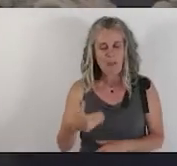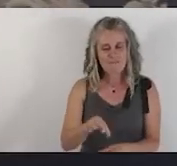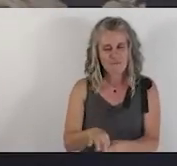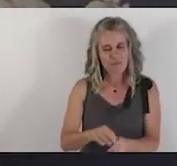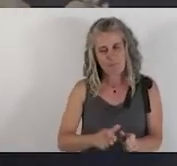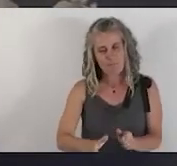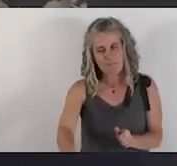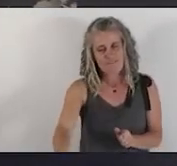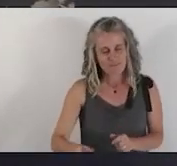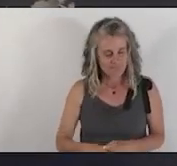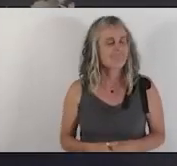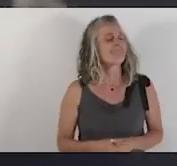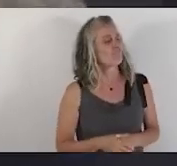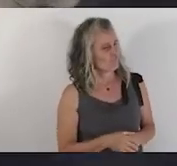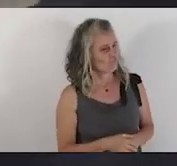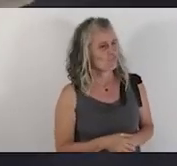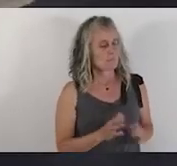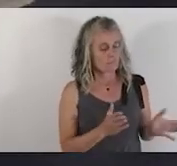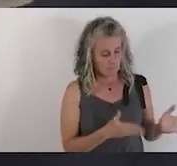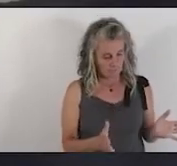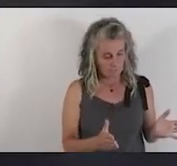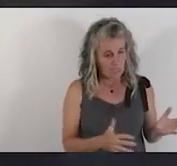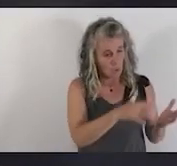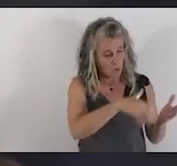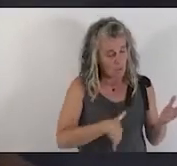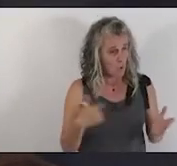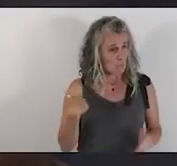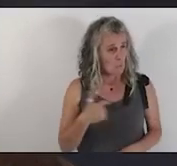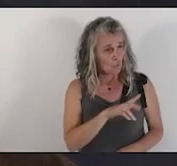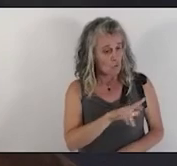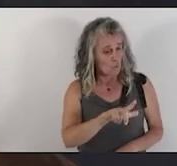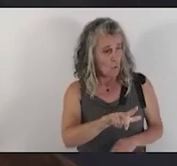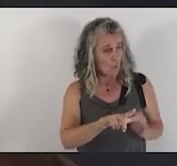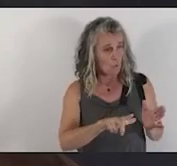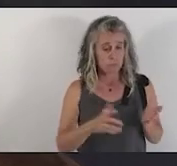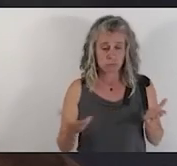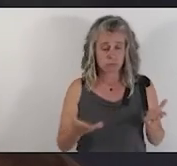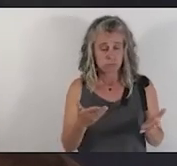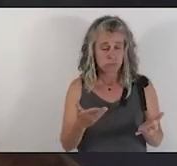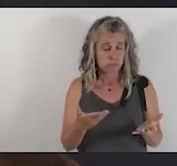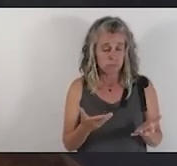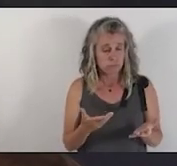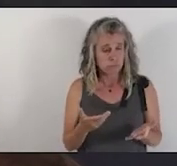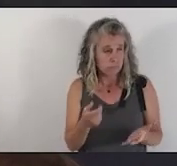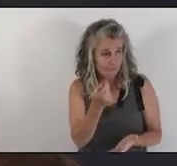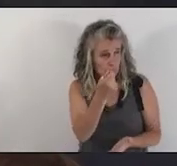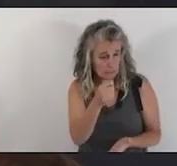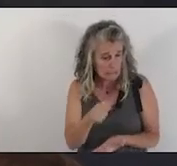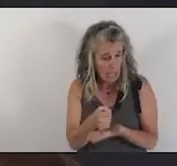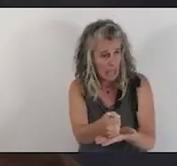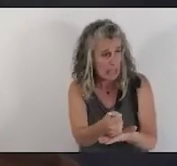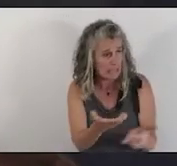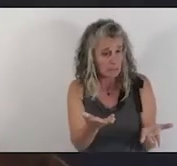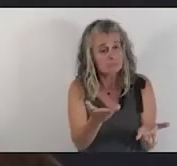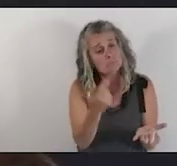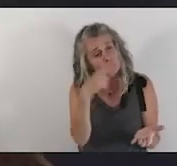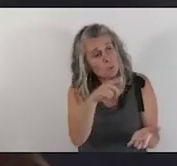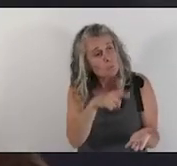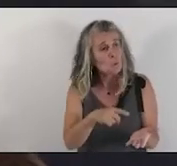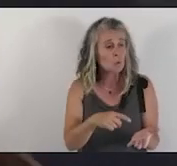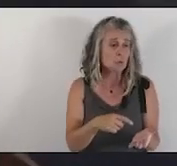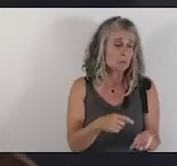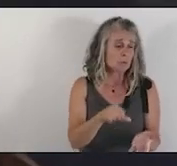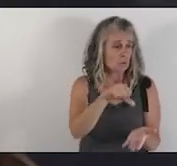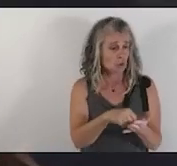Le 32, là il s'agit toujours d'une aide apportée aux centres sociaux de notre ville,